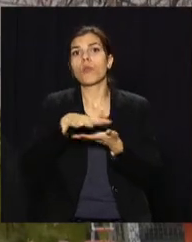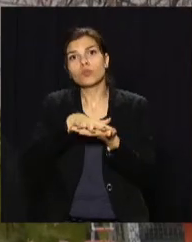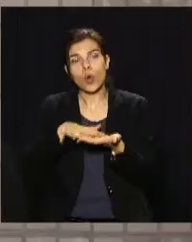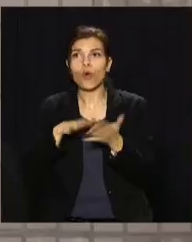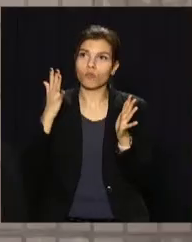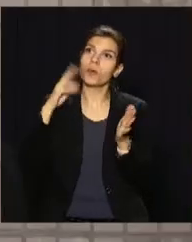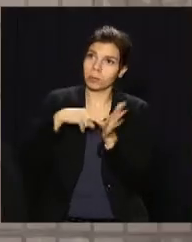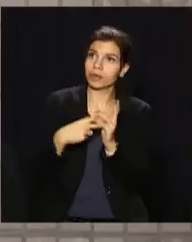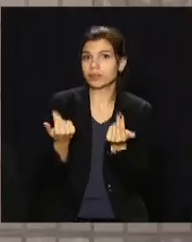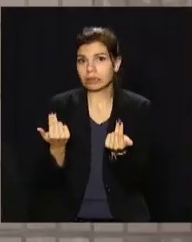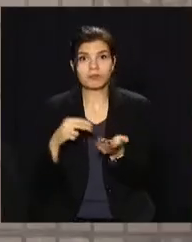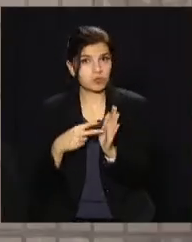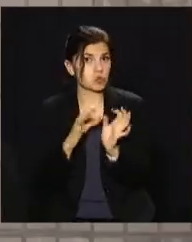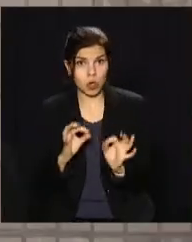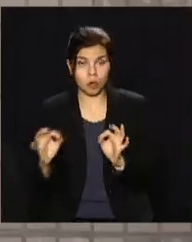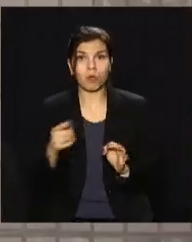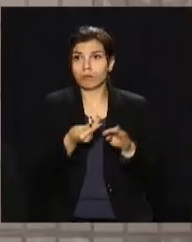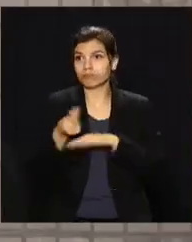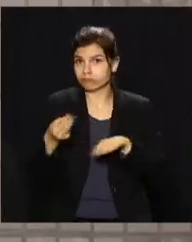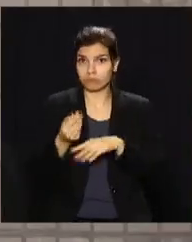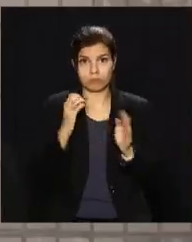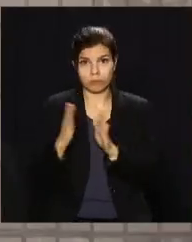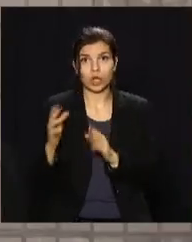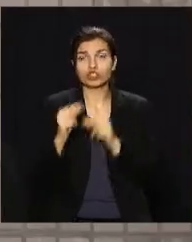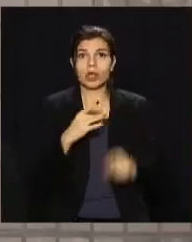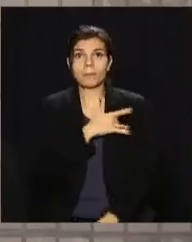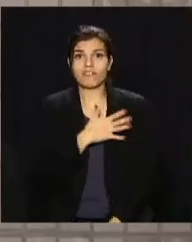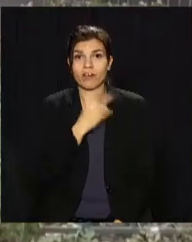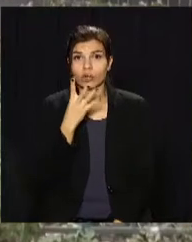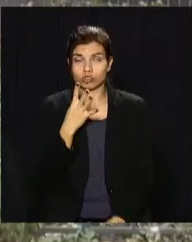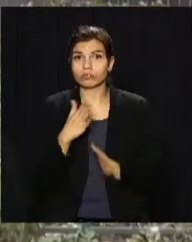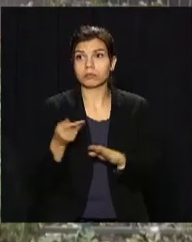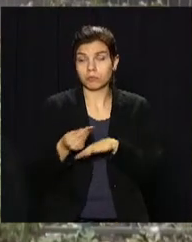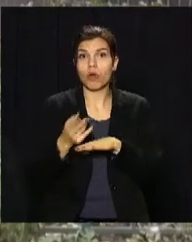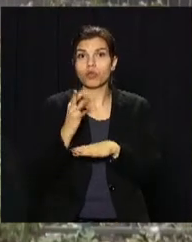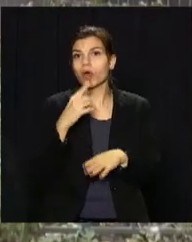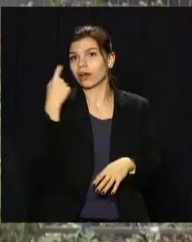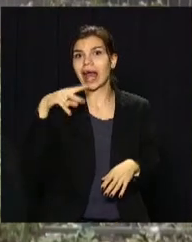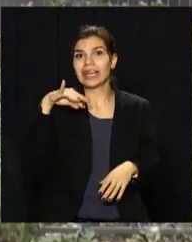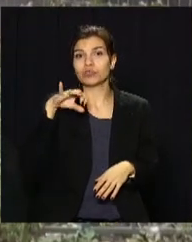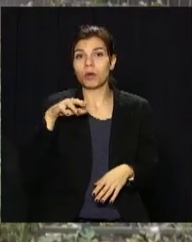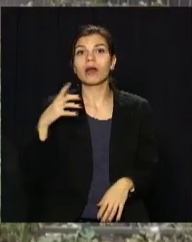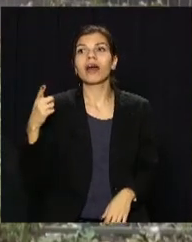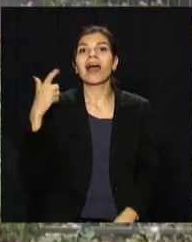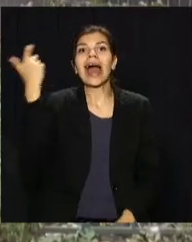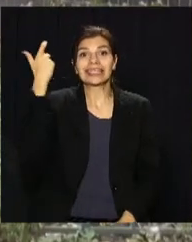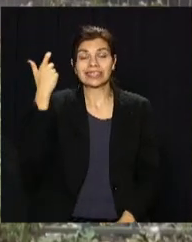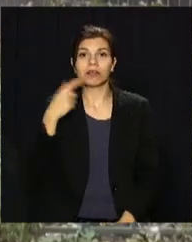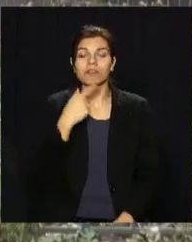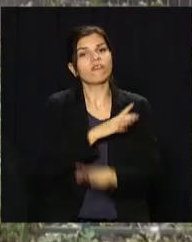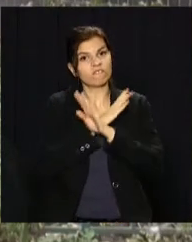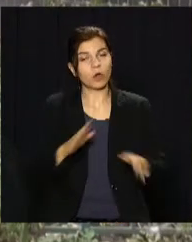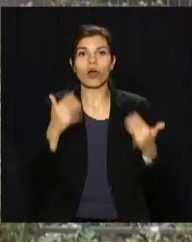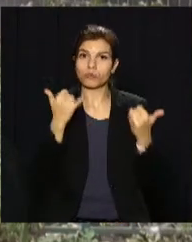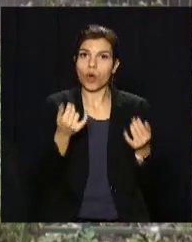терміну оренди. Комірне, запевняє, платили справно через Приват-24. Однак у листопаді власники оселі заявили, тепер